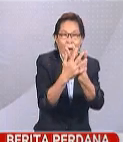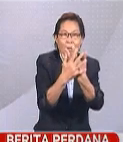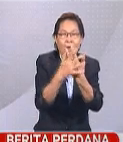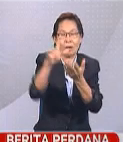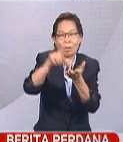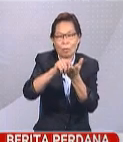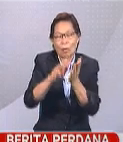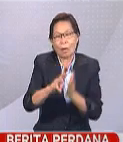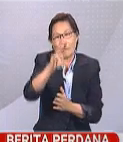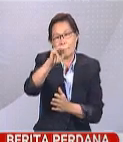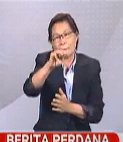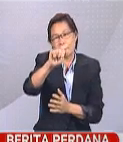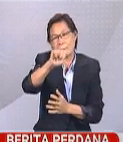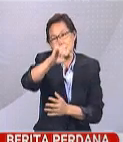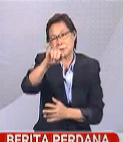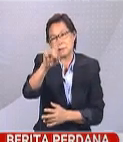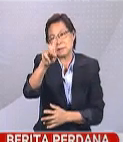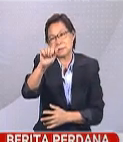wartawan Majidah Ismail.